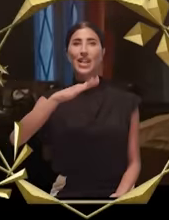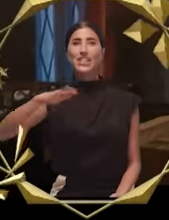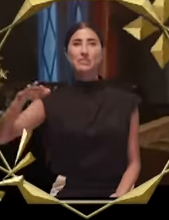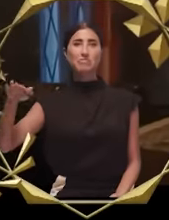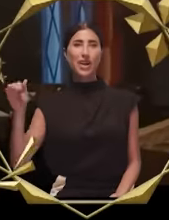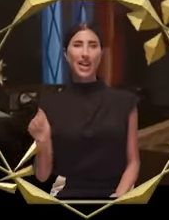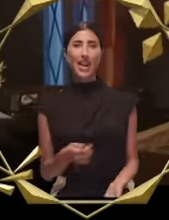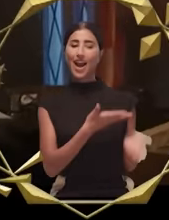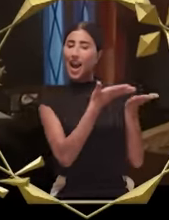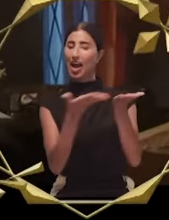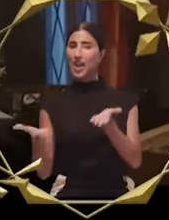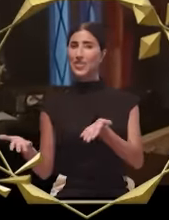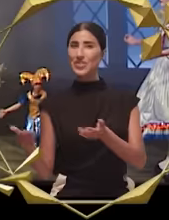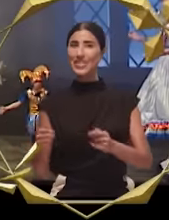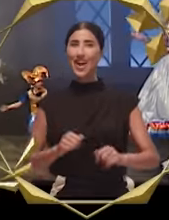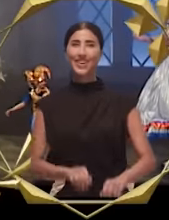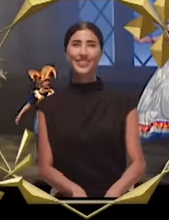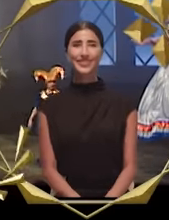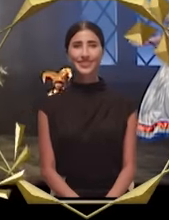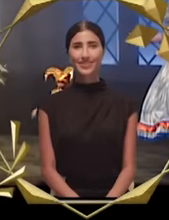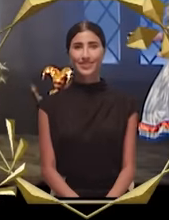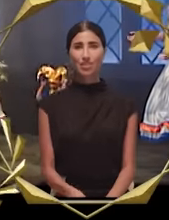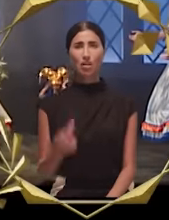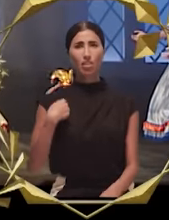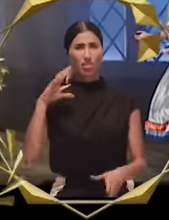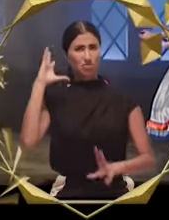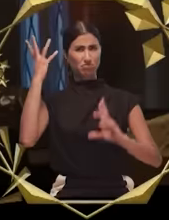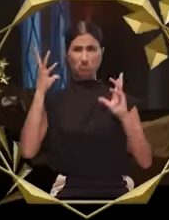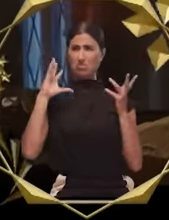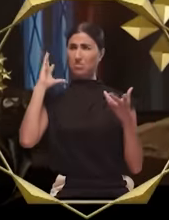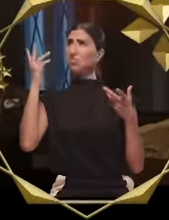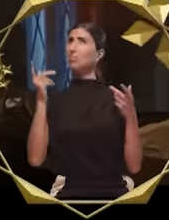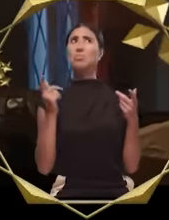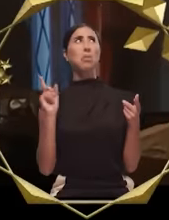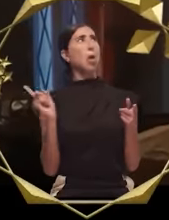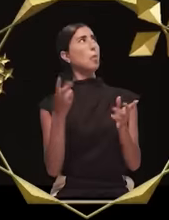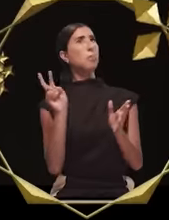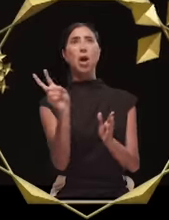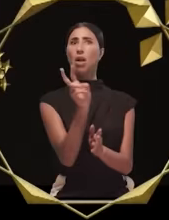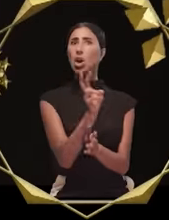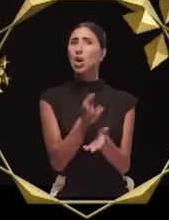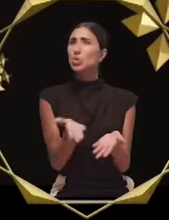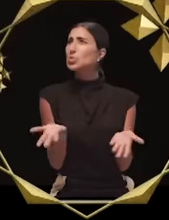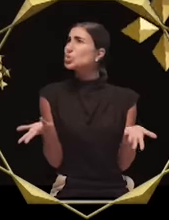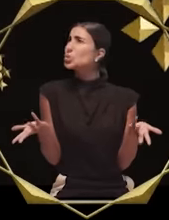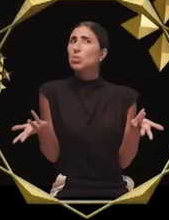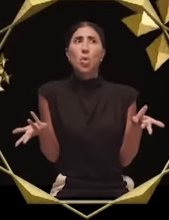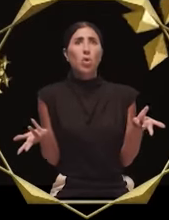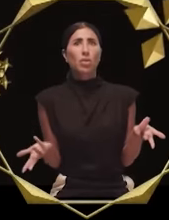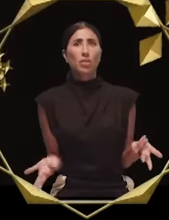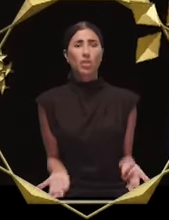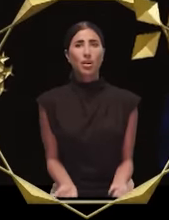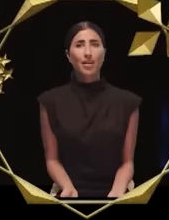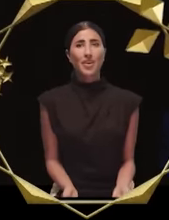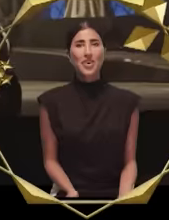مني والمؤلمي نمت اللالالالي أفقدت عقلي أو